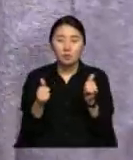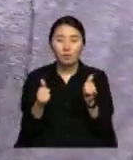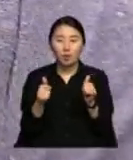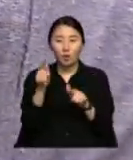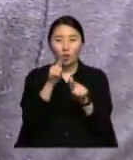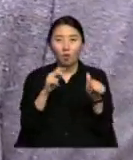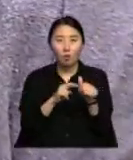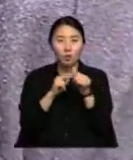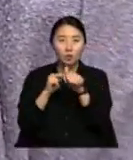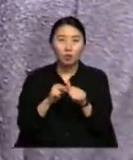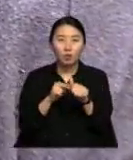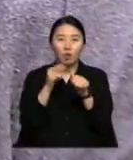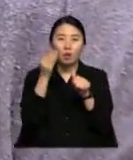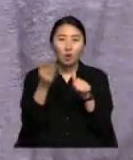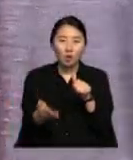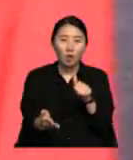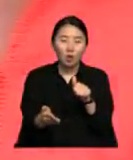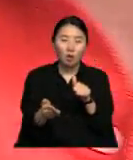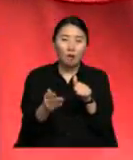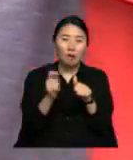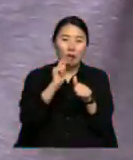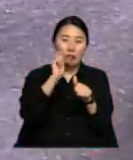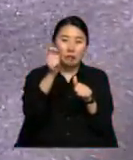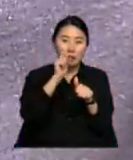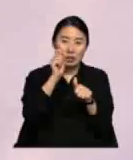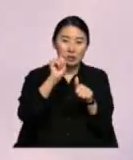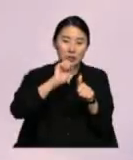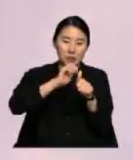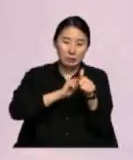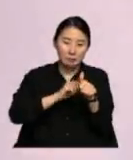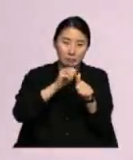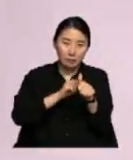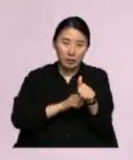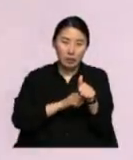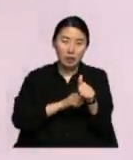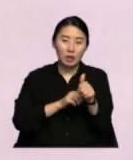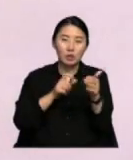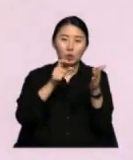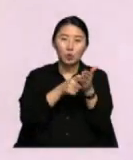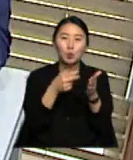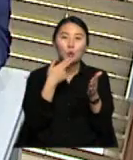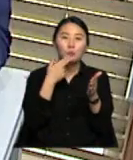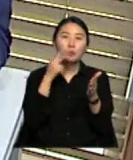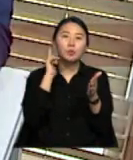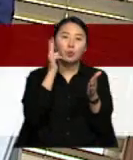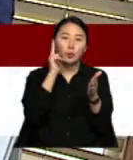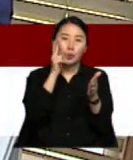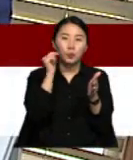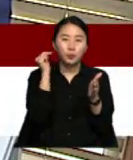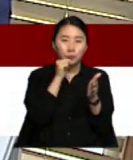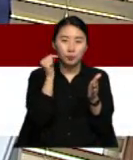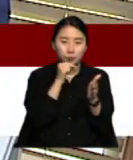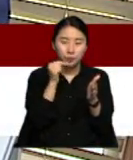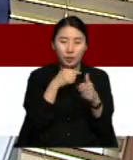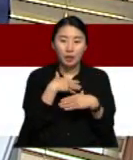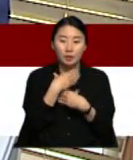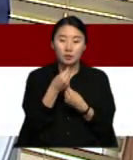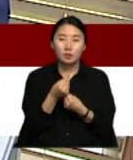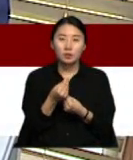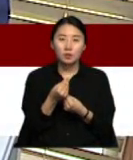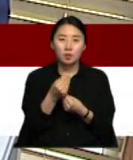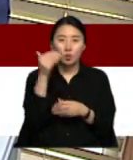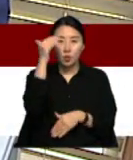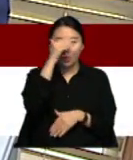각종 정보를 전달하고 콜밴의 바가지 요금과 무등록 게스트하우스 등을 단속하기도 합니다. 관광객들에게 안전하고